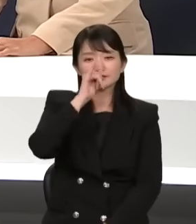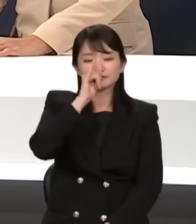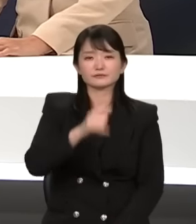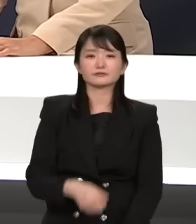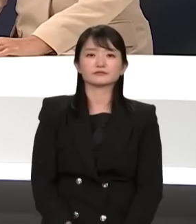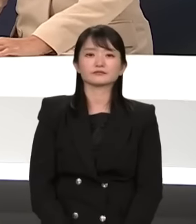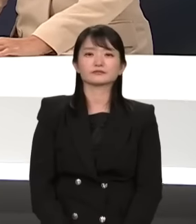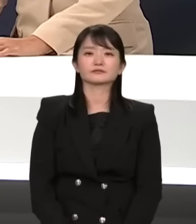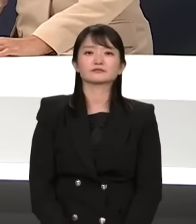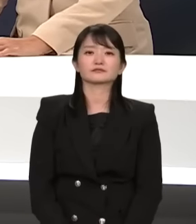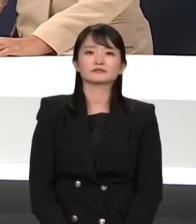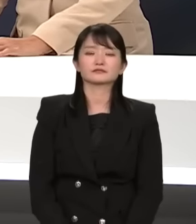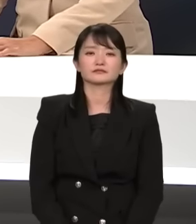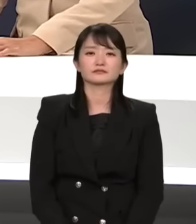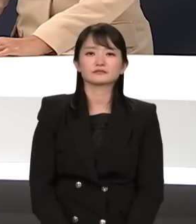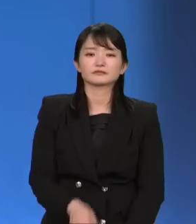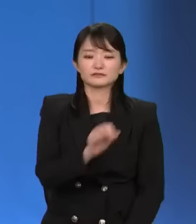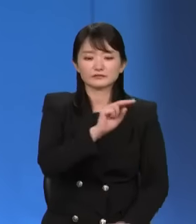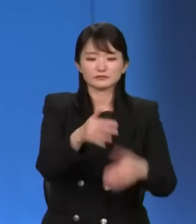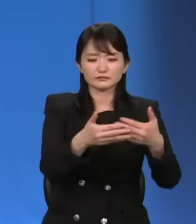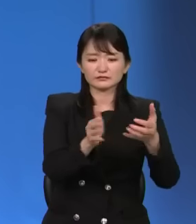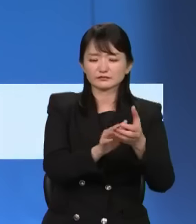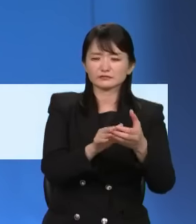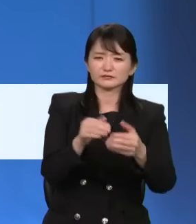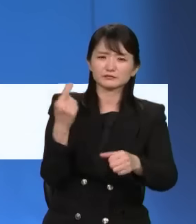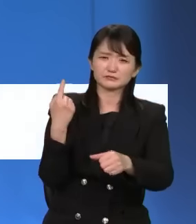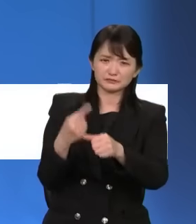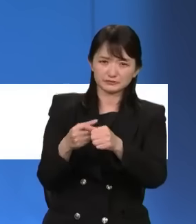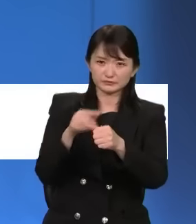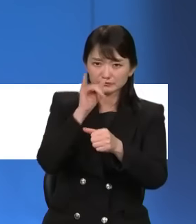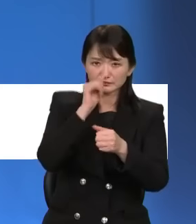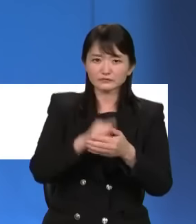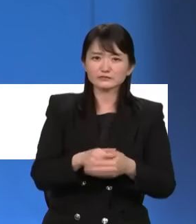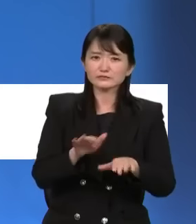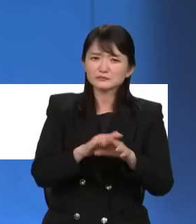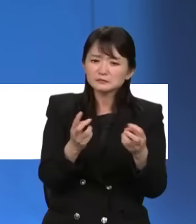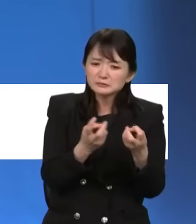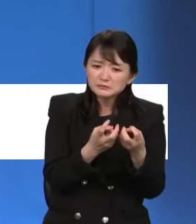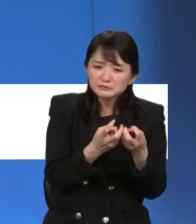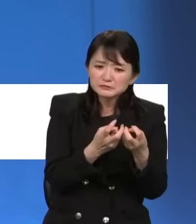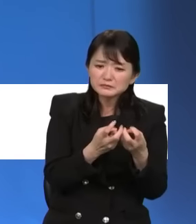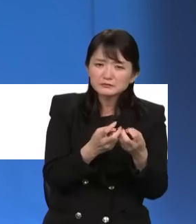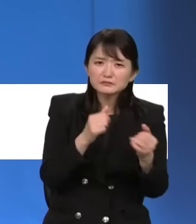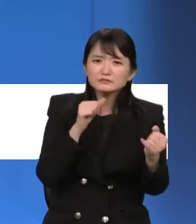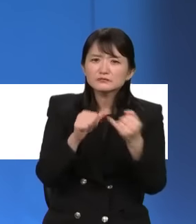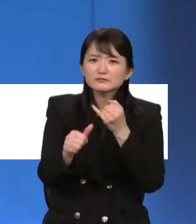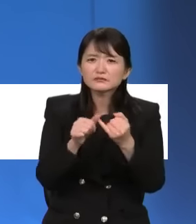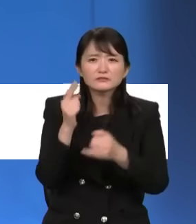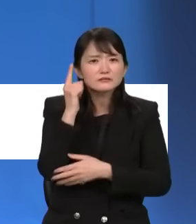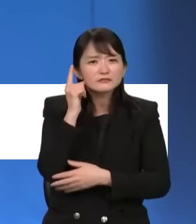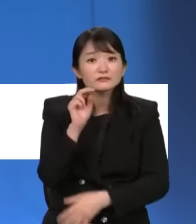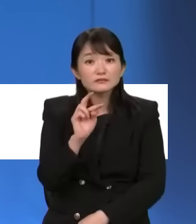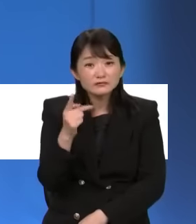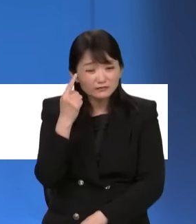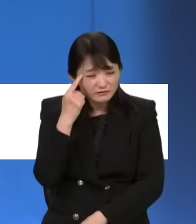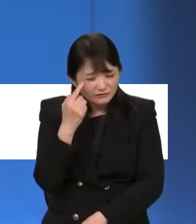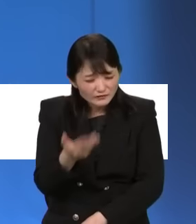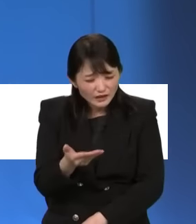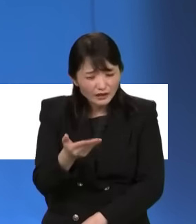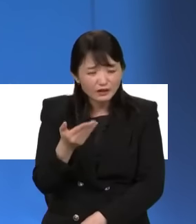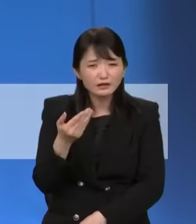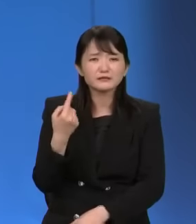예 마지막으로 야당에서도 그런 지적이 나왔는데요 해법이 부부싸움과 휴대폰 교체냐 이런 말까지